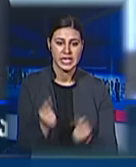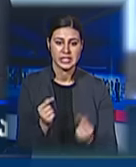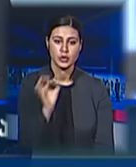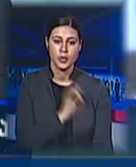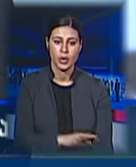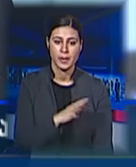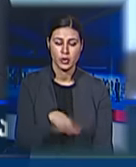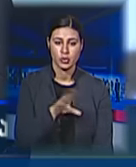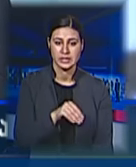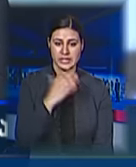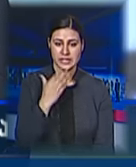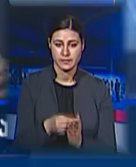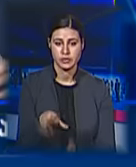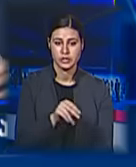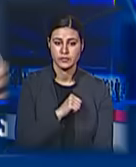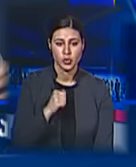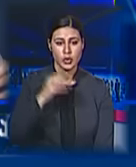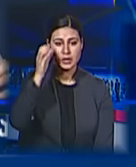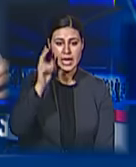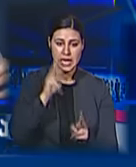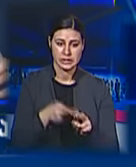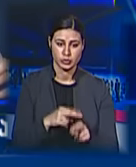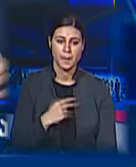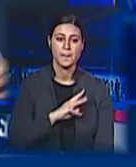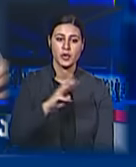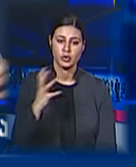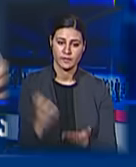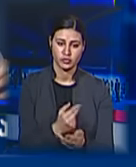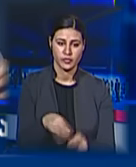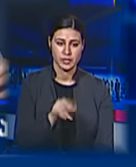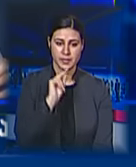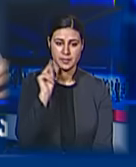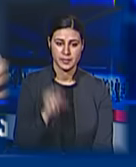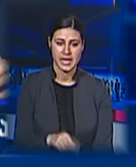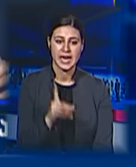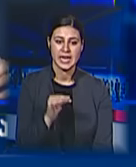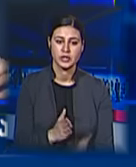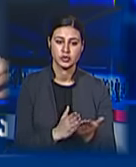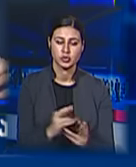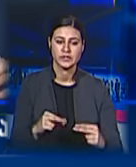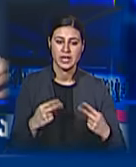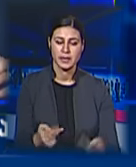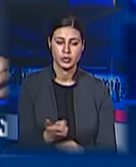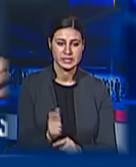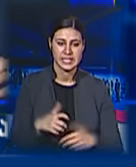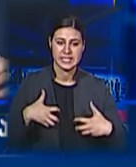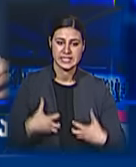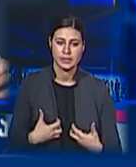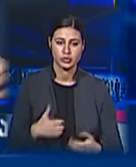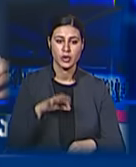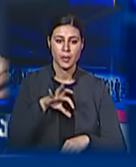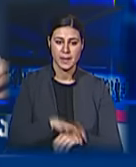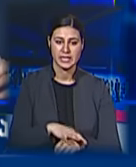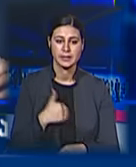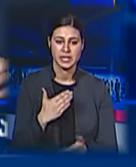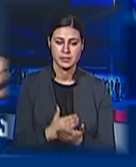ვნახეთ, თქვენ კისერზეო და რა ვქნა, თქვენ რო განათლება არა გაქვთ, მე მილიონები ვიშოვე აი ამ ლარის კურსის ცვალებადობითო, ხო? ძალიან სამწუხარო